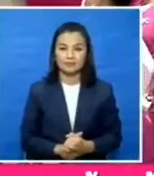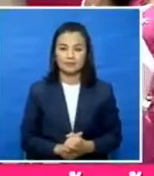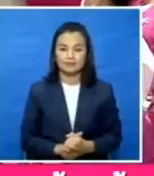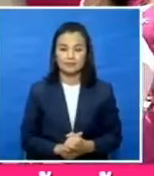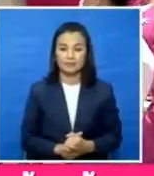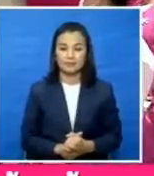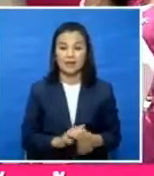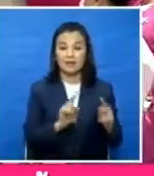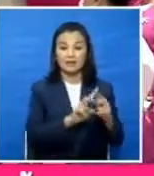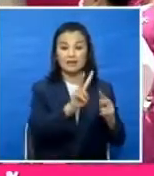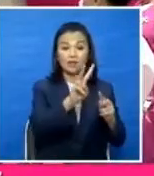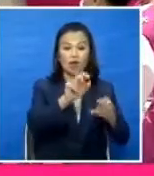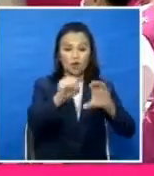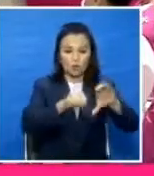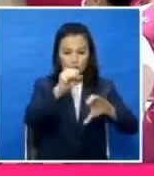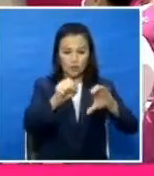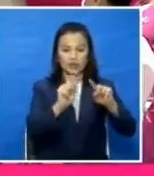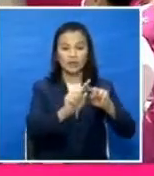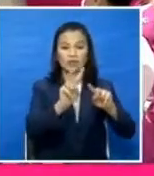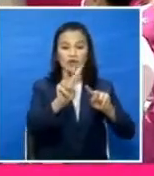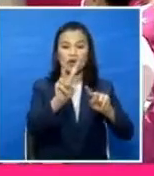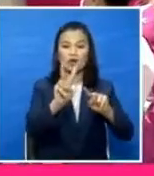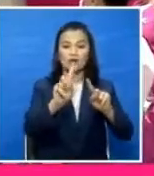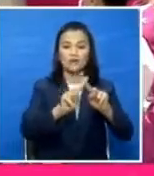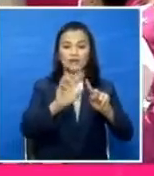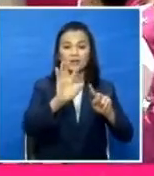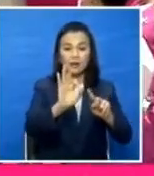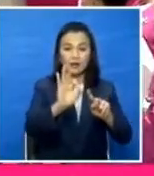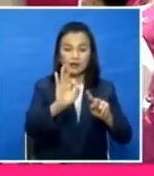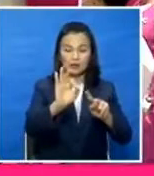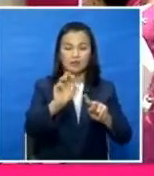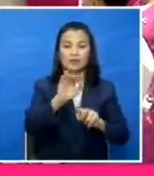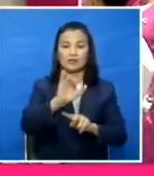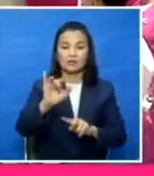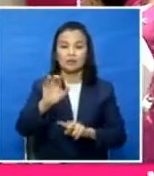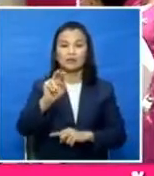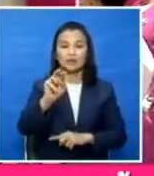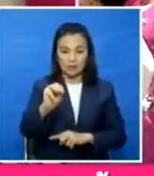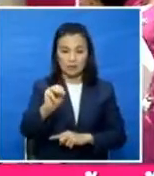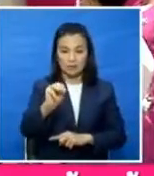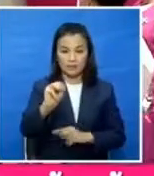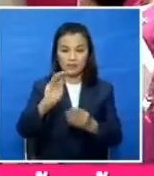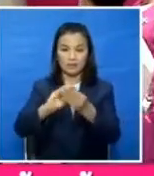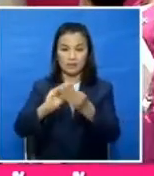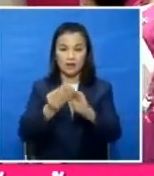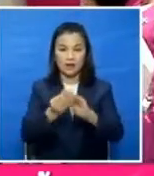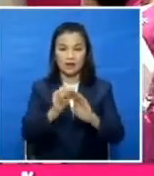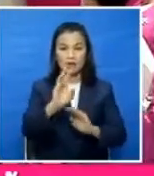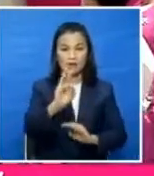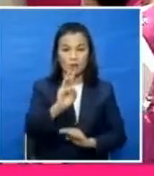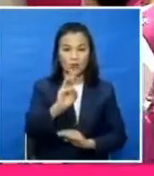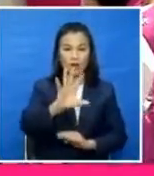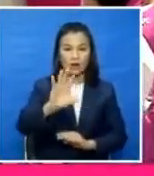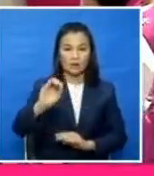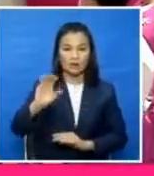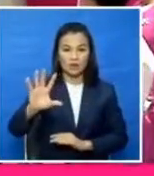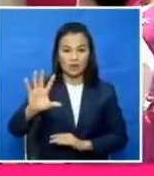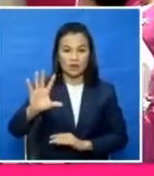อันดับที่2หมุนครั้งที่2งวดที่9หมดอักษร M เลขที่ออก